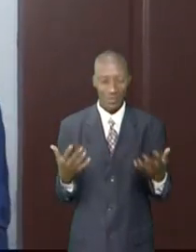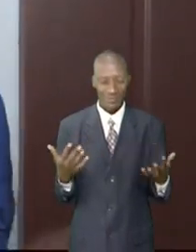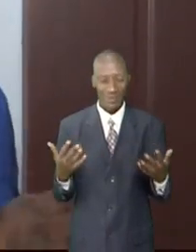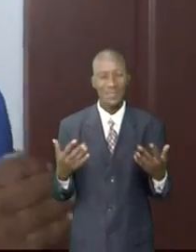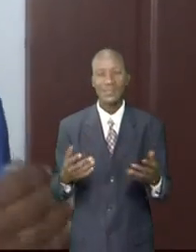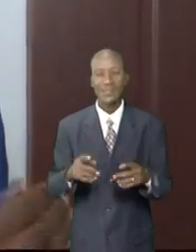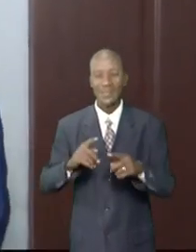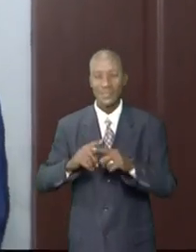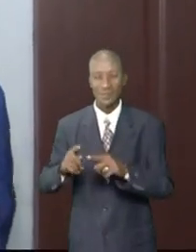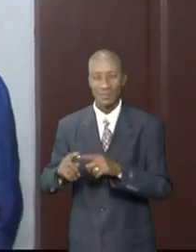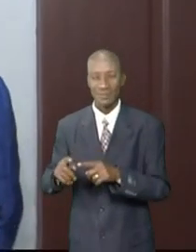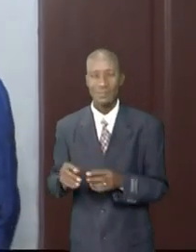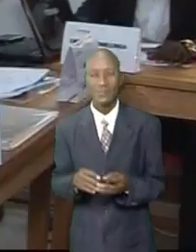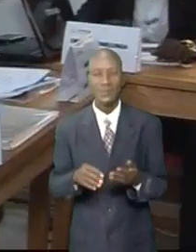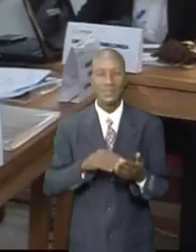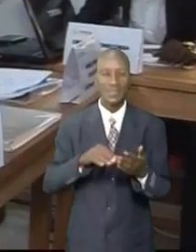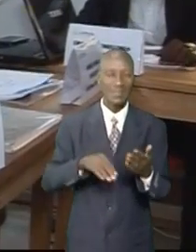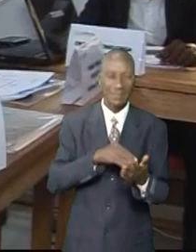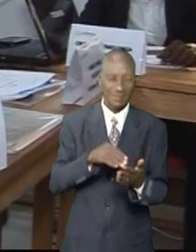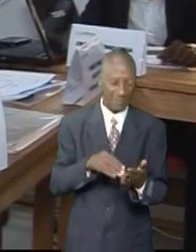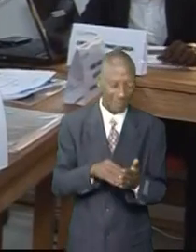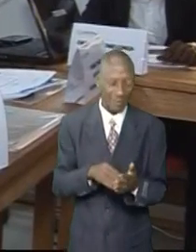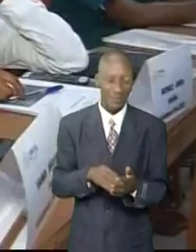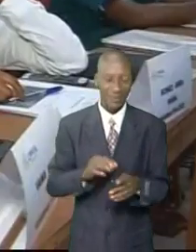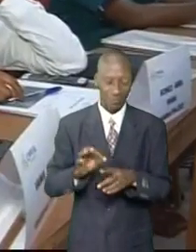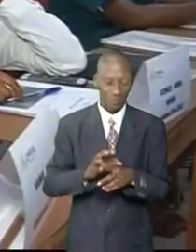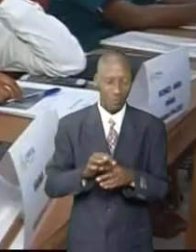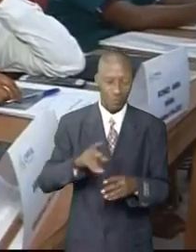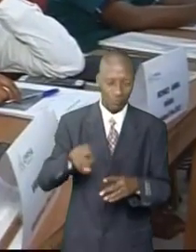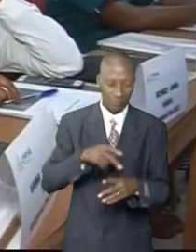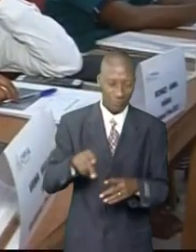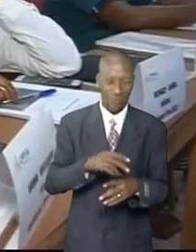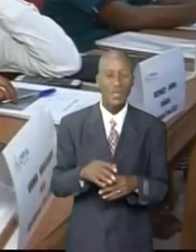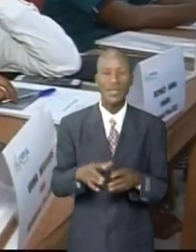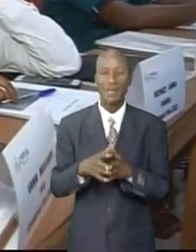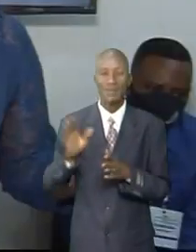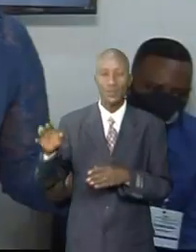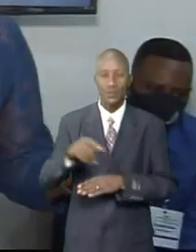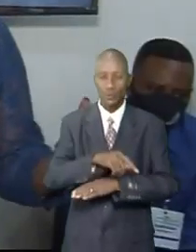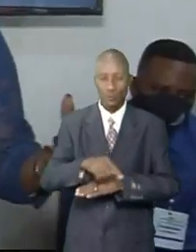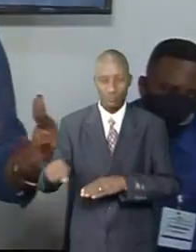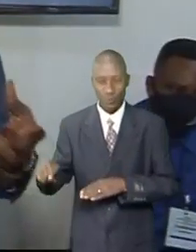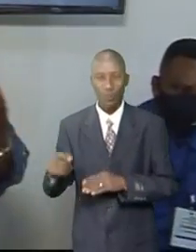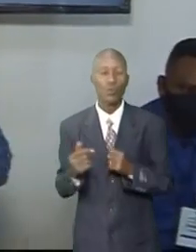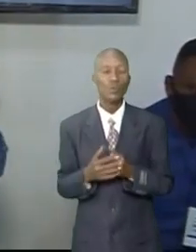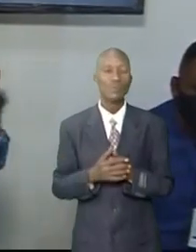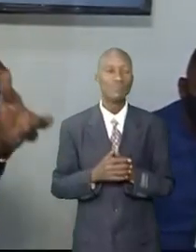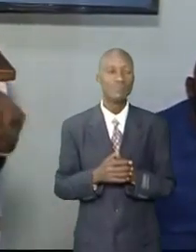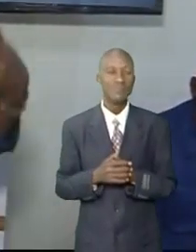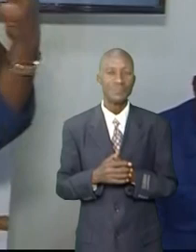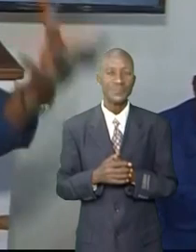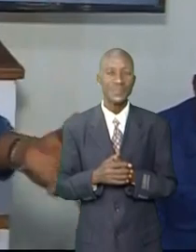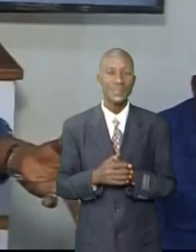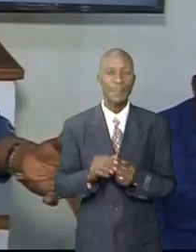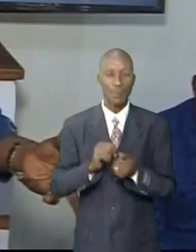de perfectionnement des professionnels du secrétariat et de l'assistana, CEPSA en sigle, les dispensent pour 3 mois. Des sérieux